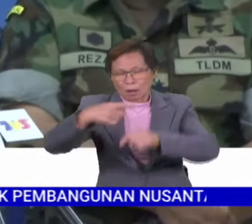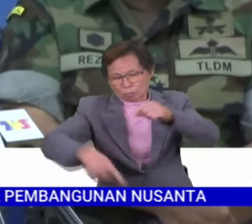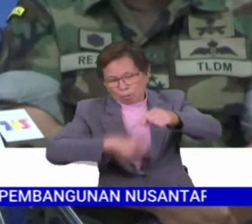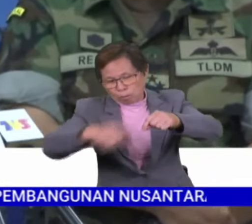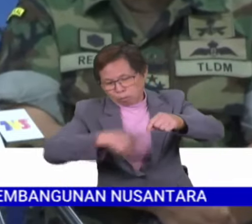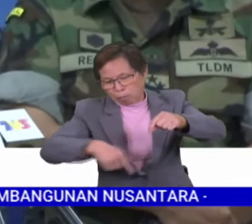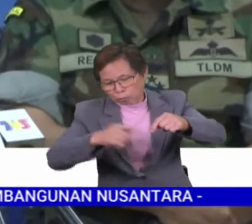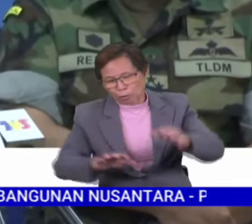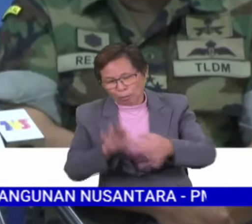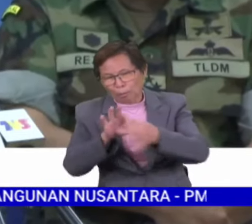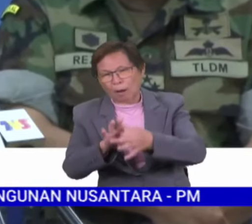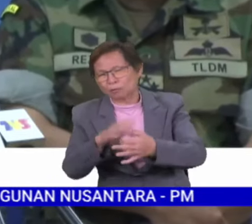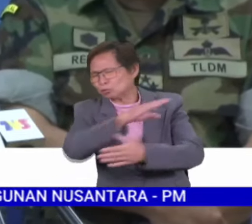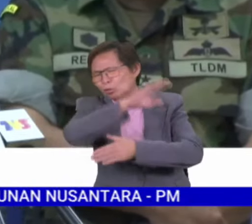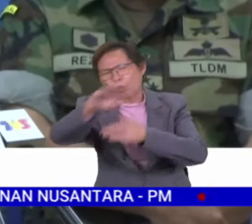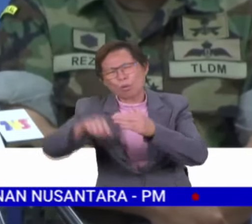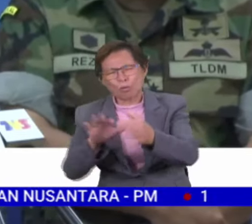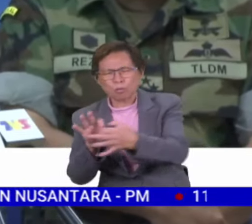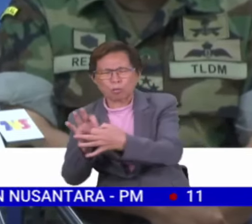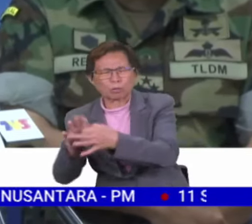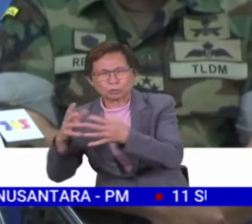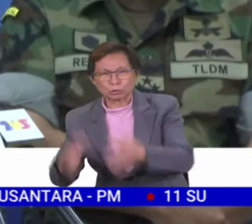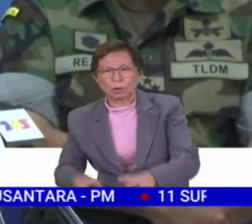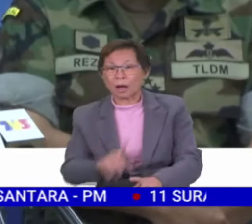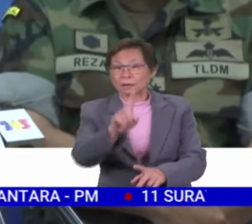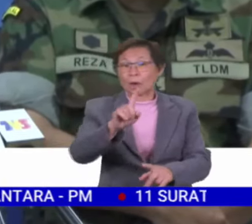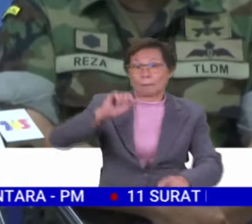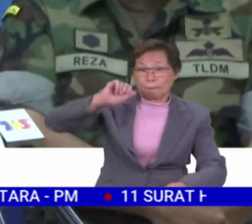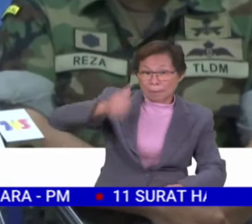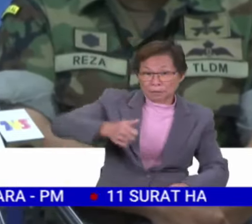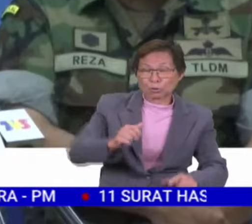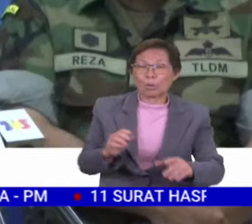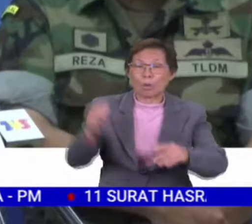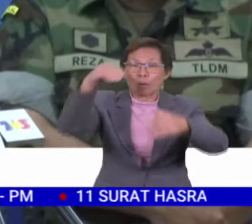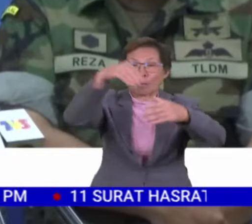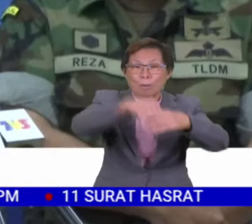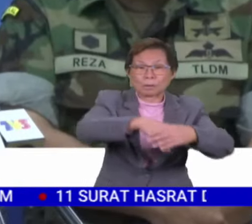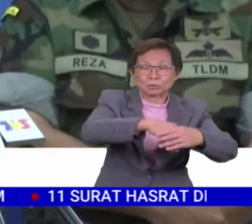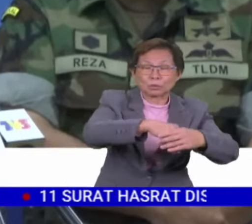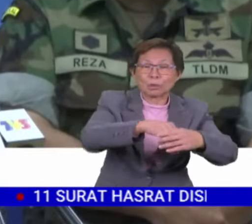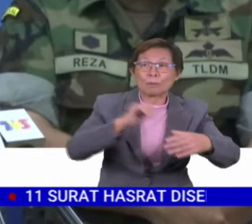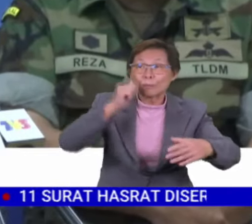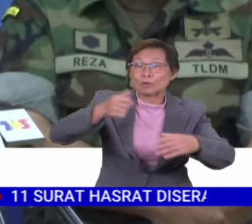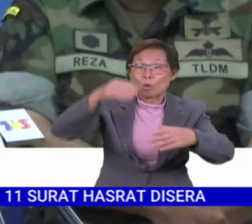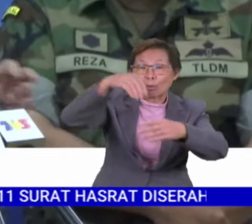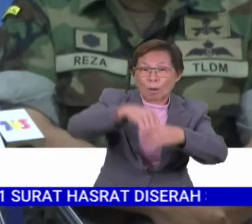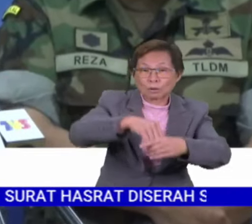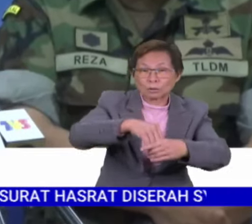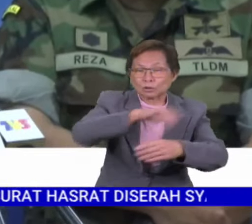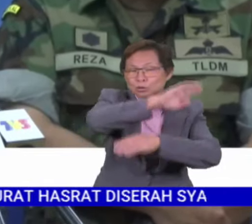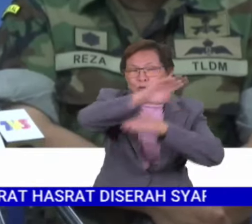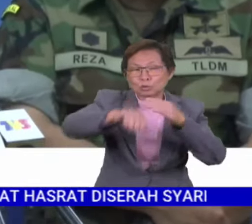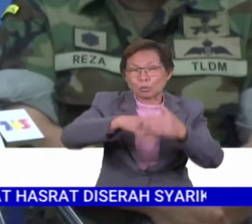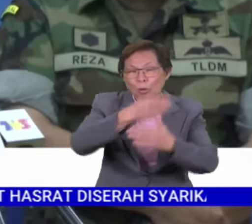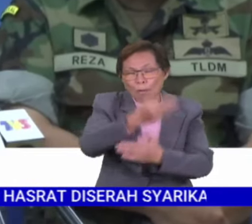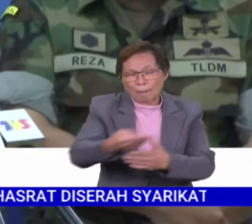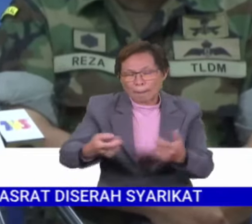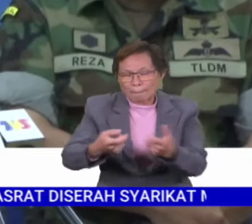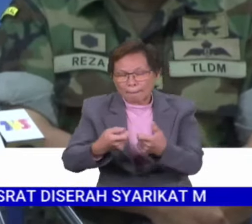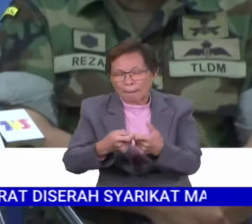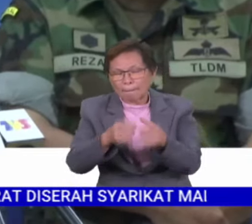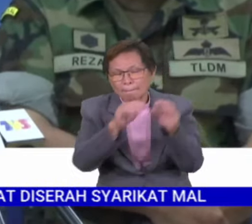ya? Shaft pun dah pasang, semua dah pasang. Tinggal lagi besok nak masukkan apa yang dipanggil semua bahan barang